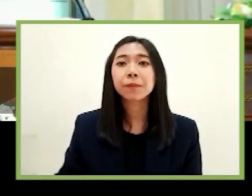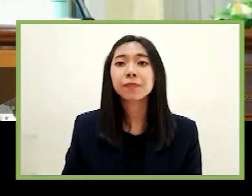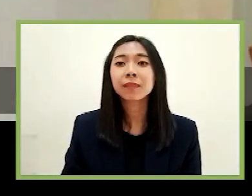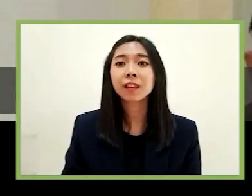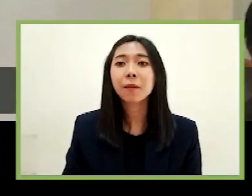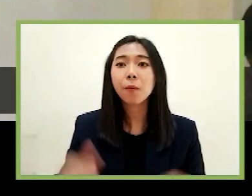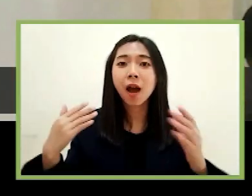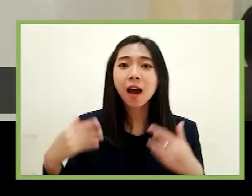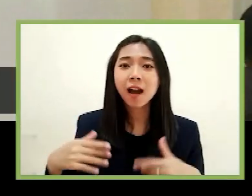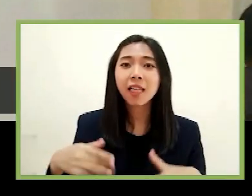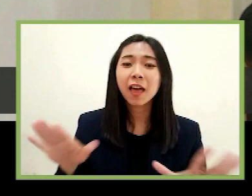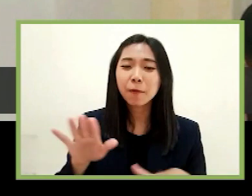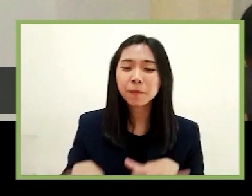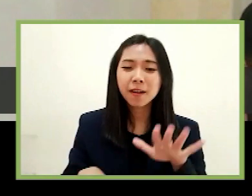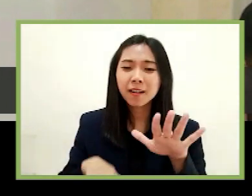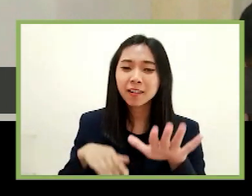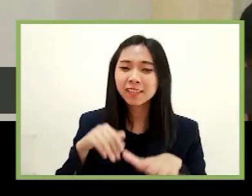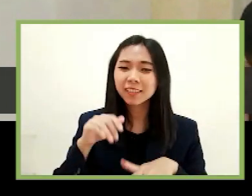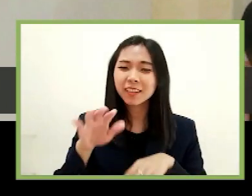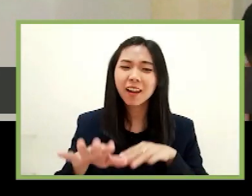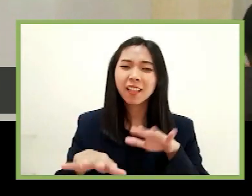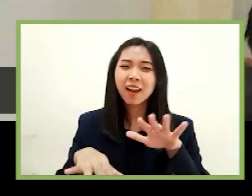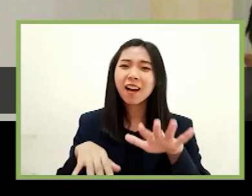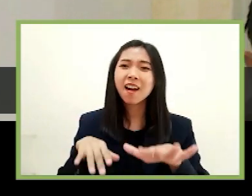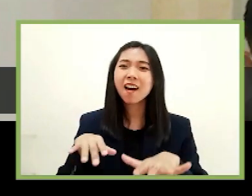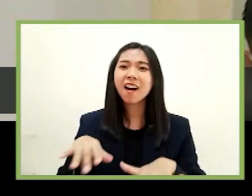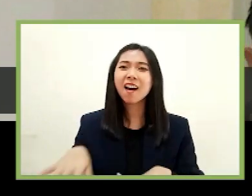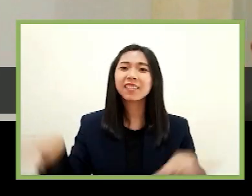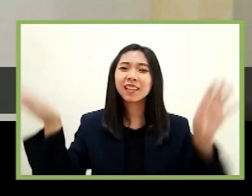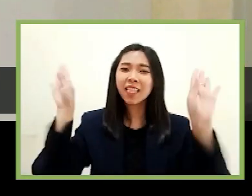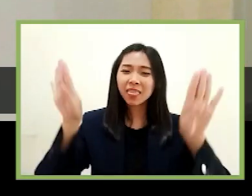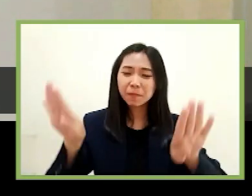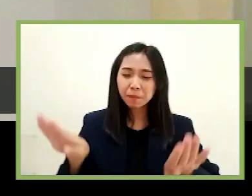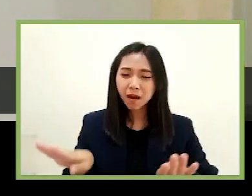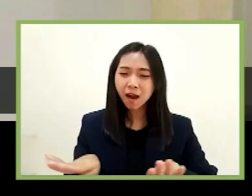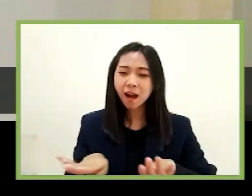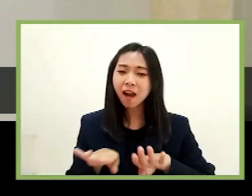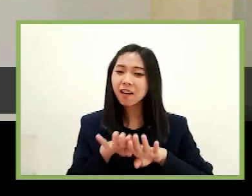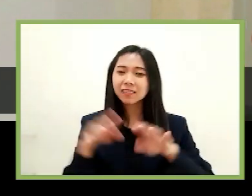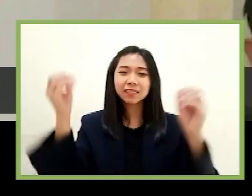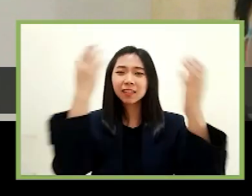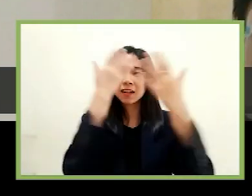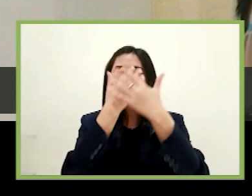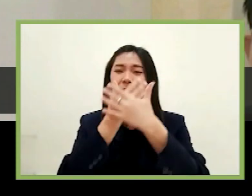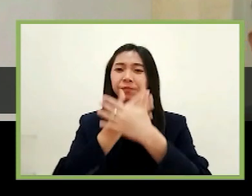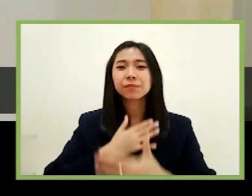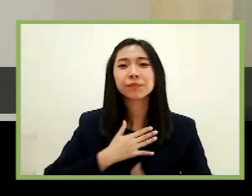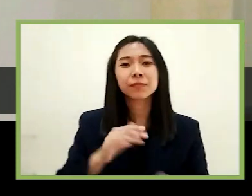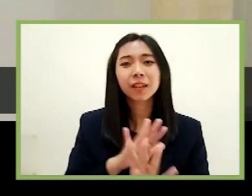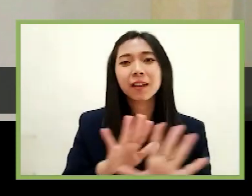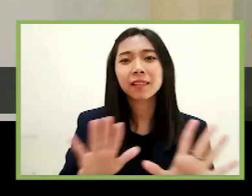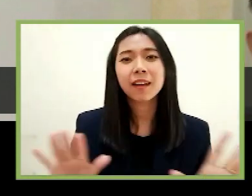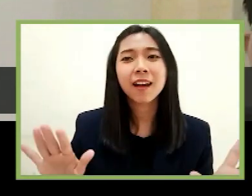buanyak mengubur celupkan di rumah kenangan